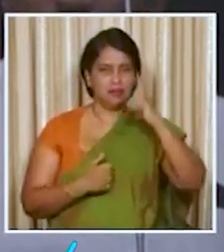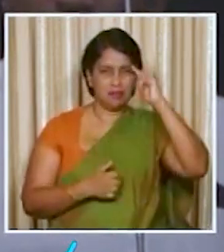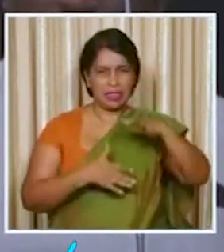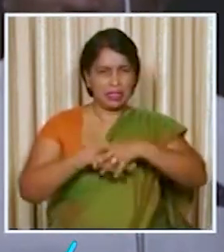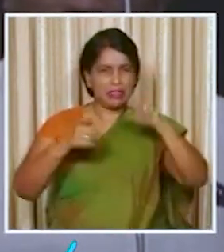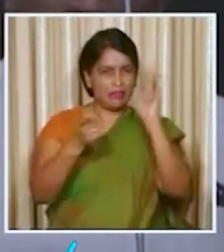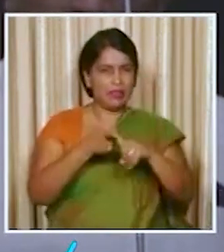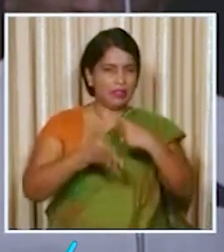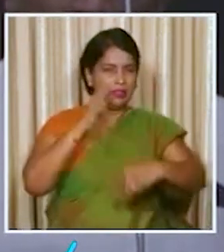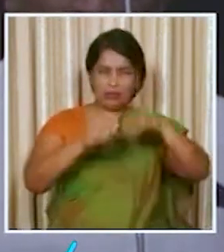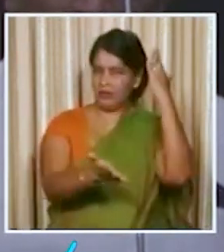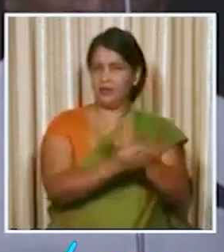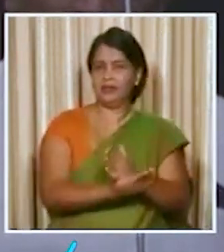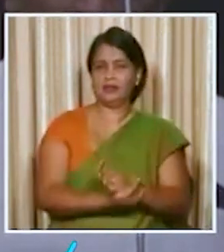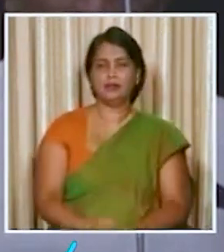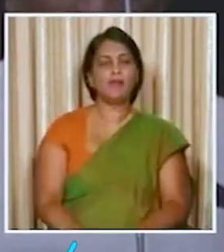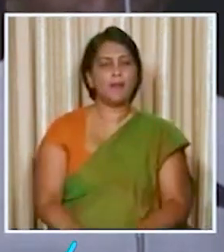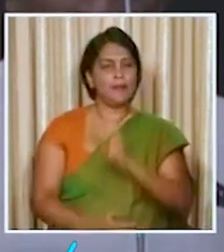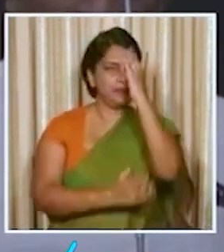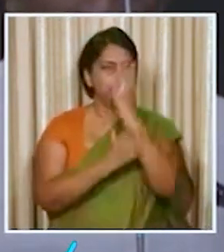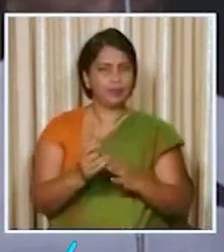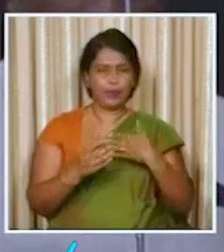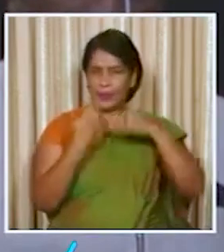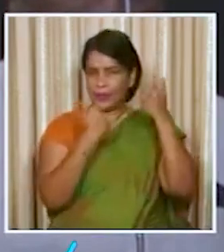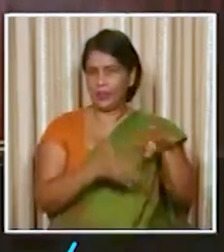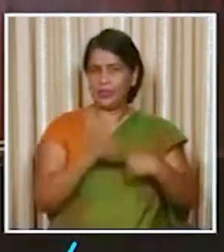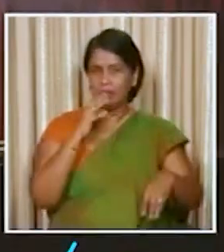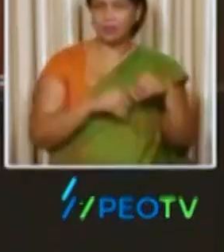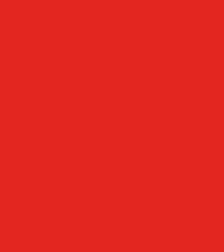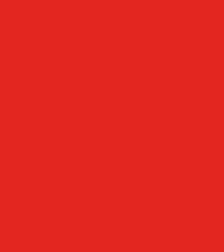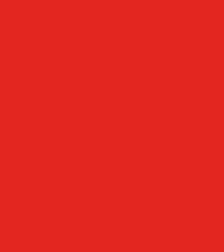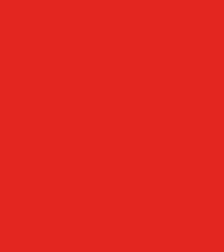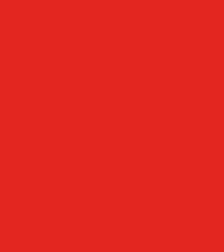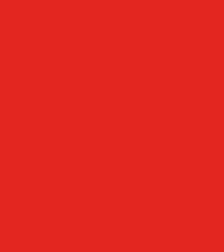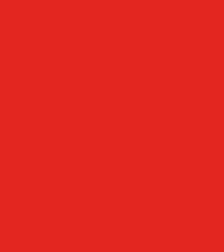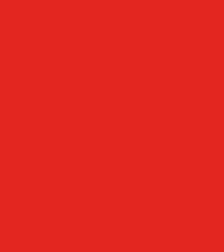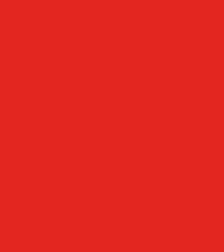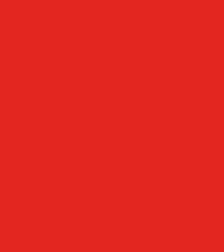ජාතිවාදී දේශපාලනේ දැන් නවත්තන්න ආගම්වාදී තීත්‍ය දේශපාලනේ. හොඳයි ඒ කතාව දැන් අවසන්.